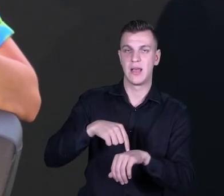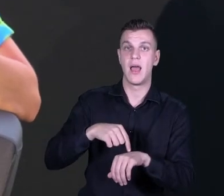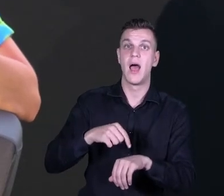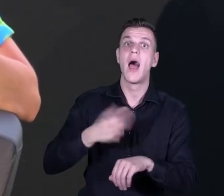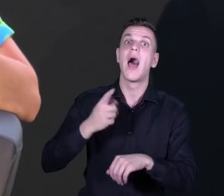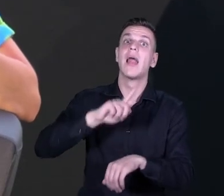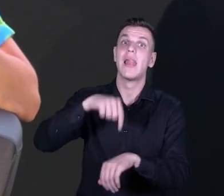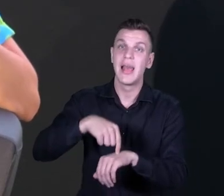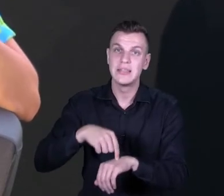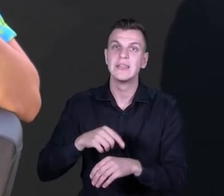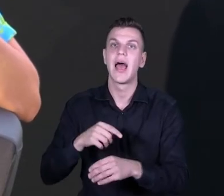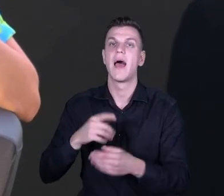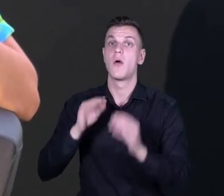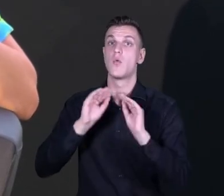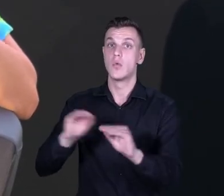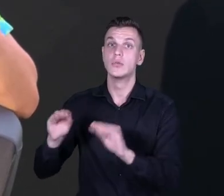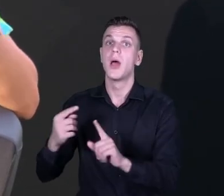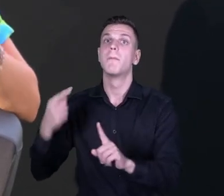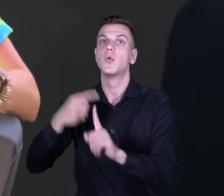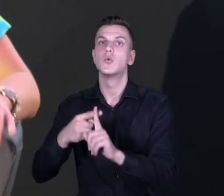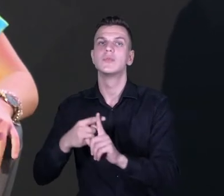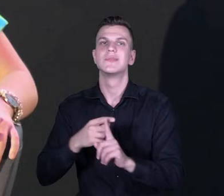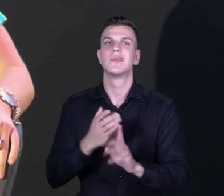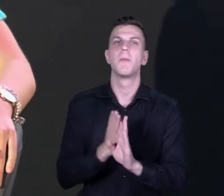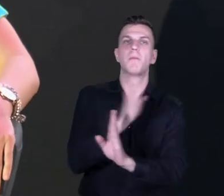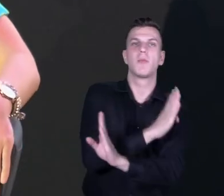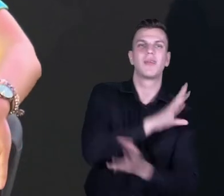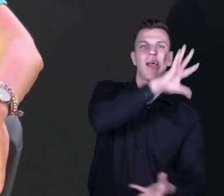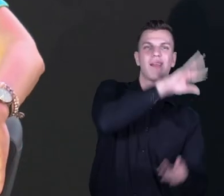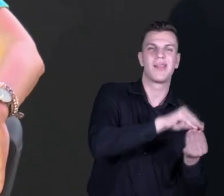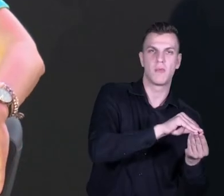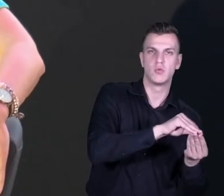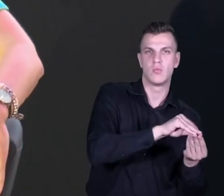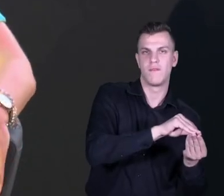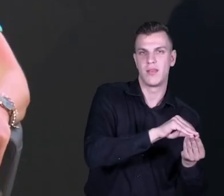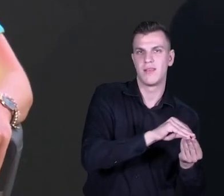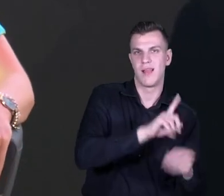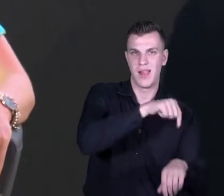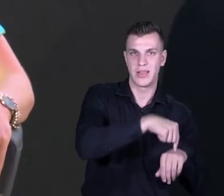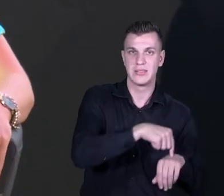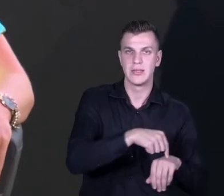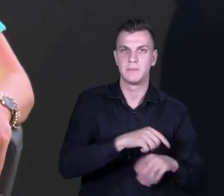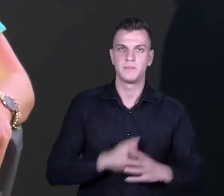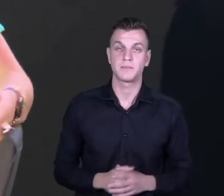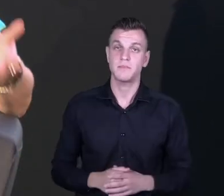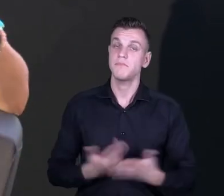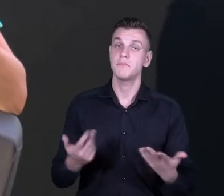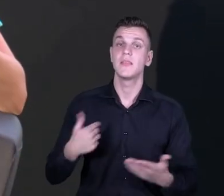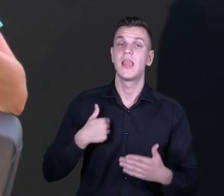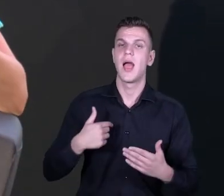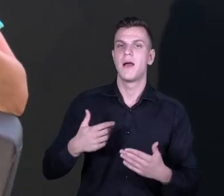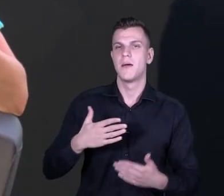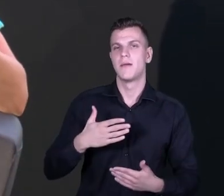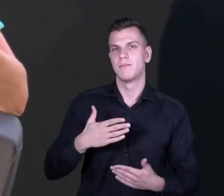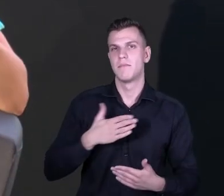podsumowaniem wcześniejszej lekcji. To znaczy ja z takiego naszego tajemniczego kuferka, kufer rozmaitości, to nazwali uczniowie, przy wejściu